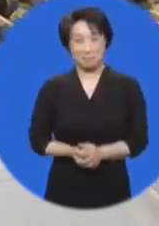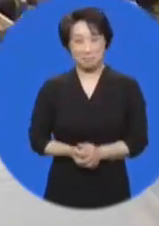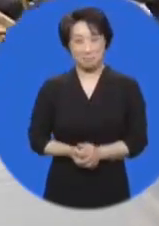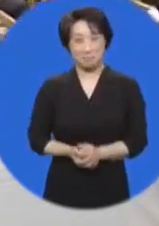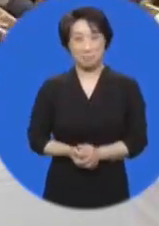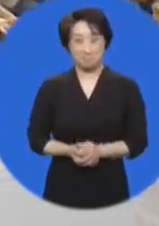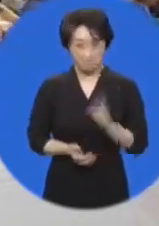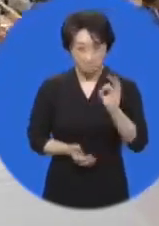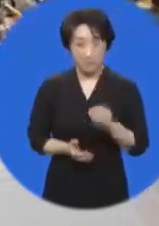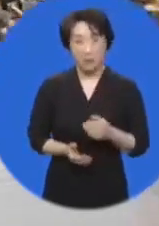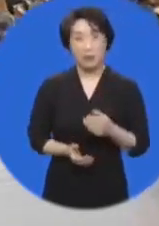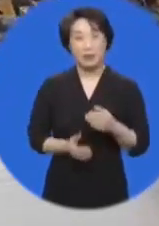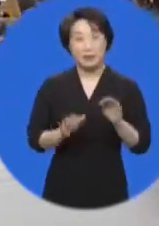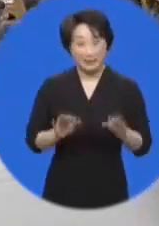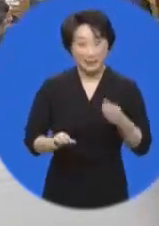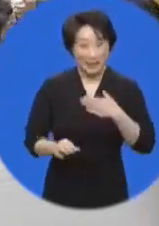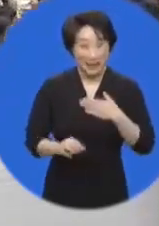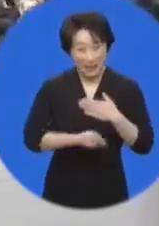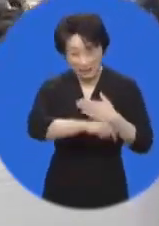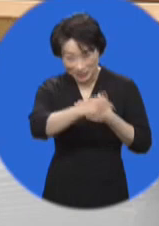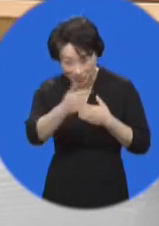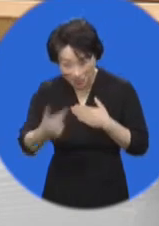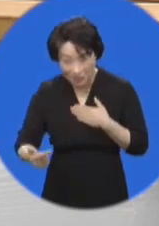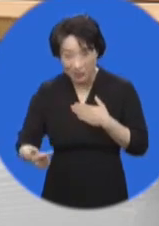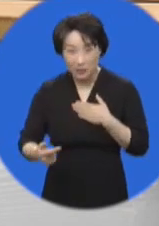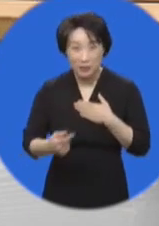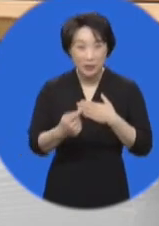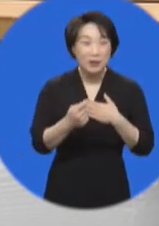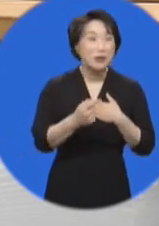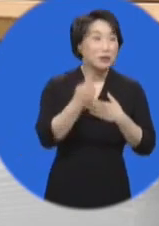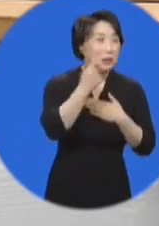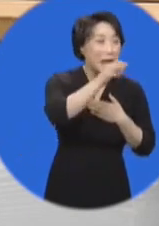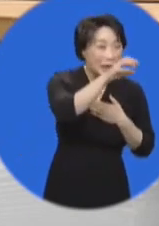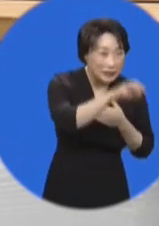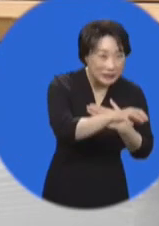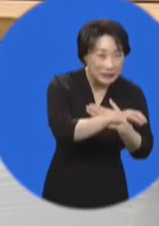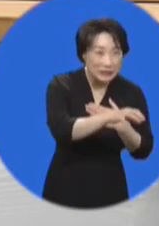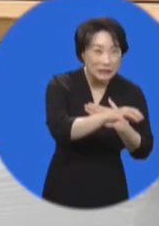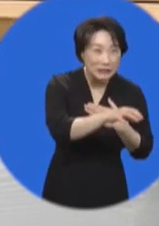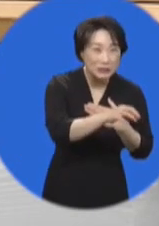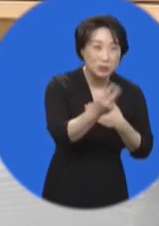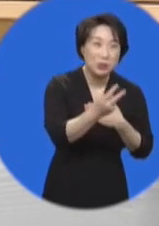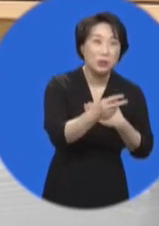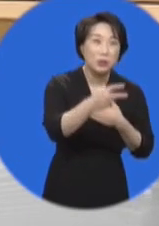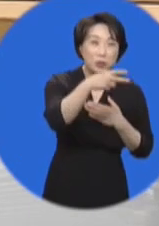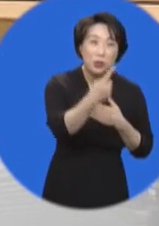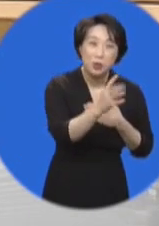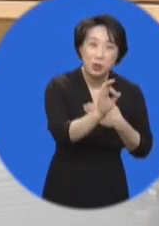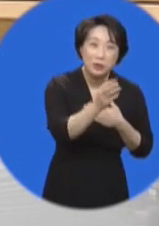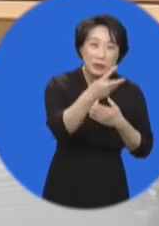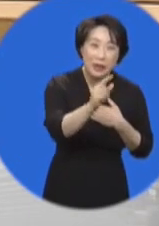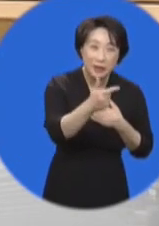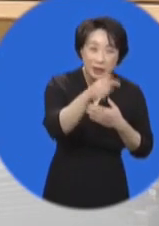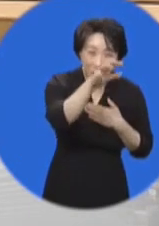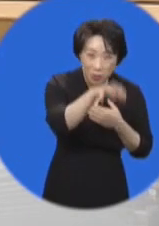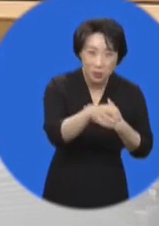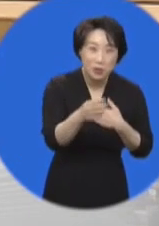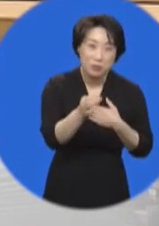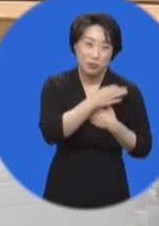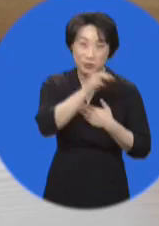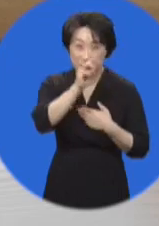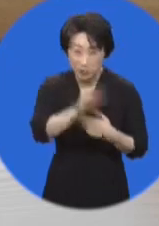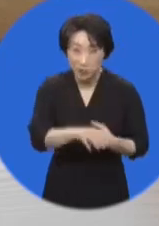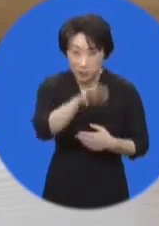예, 제가 저녁이 되면요. 노량진 성전, 그리고 동탄 성전, 부천